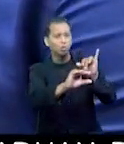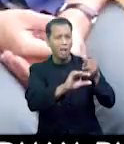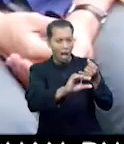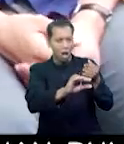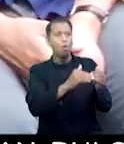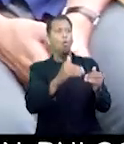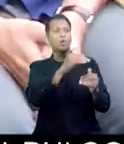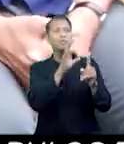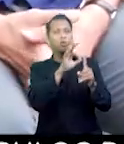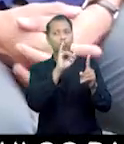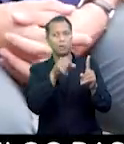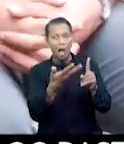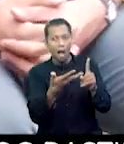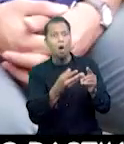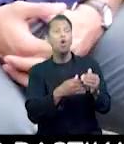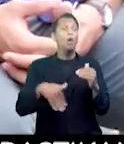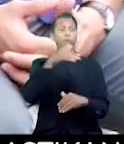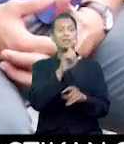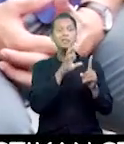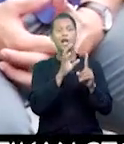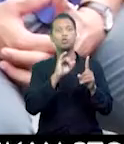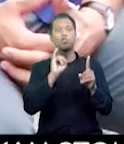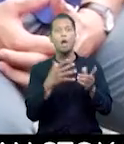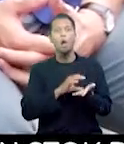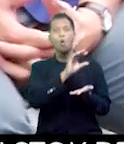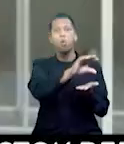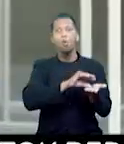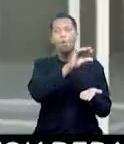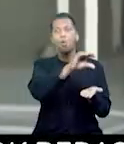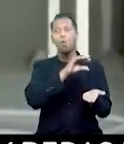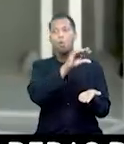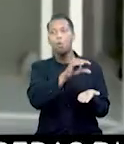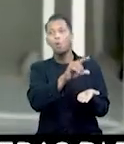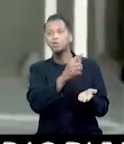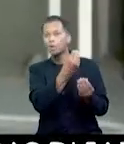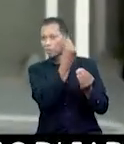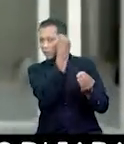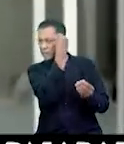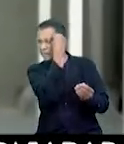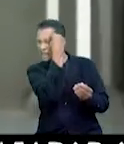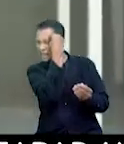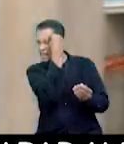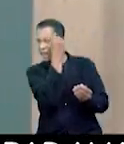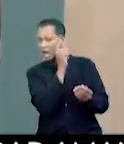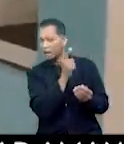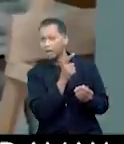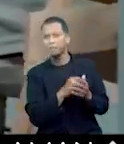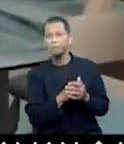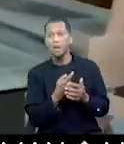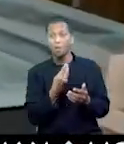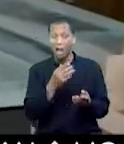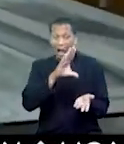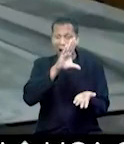juta. Nah, di sini kan kita didoktrin, Mas. Jadi doktrinnya ini adalah, jika kalian habis hari ini, kalian bangkrut